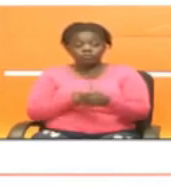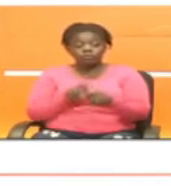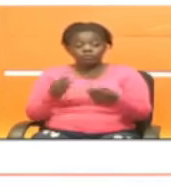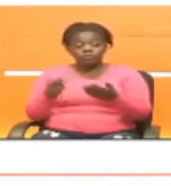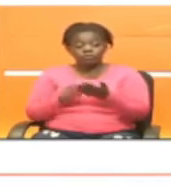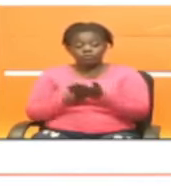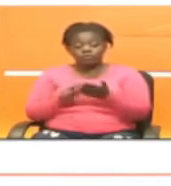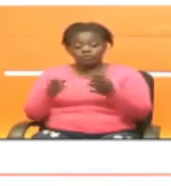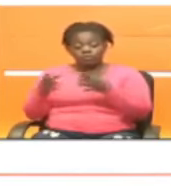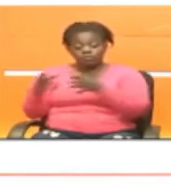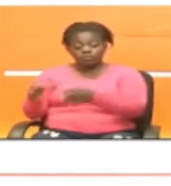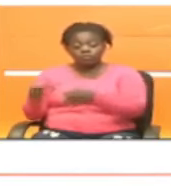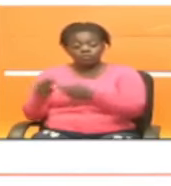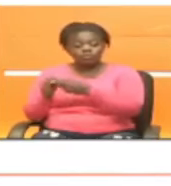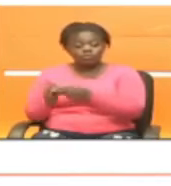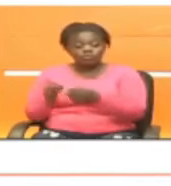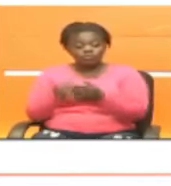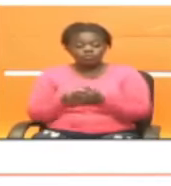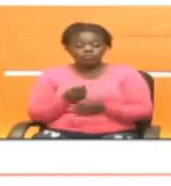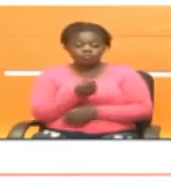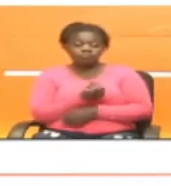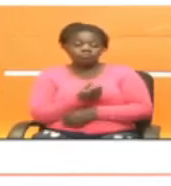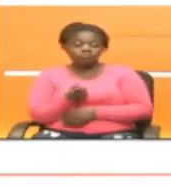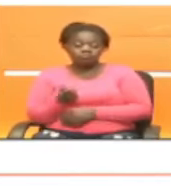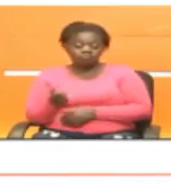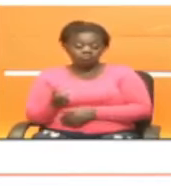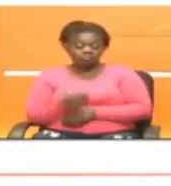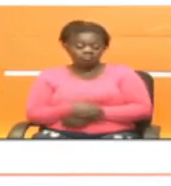buno obuwola ku ssente ntonotono